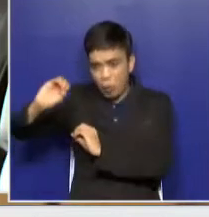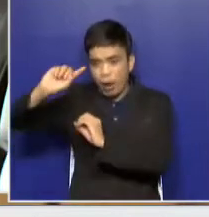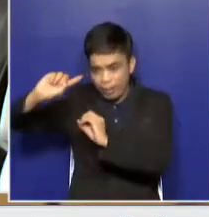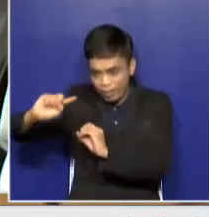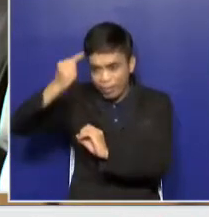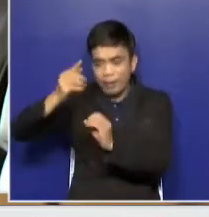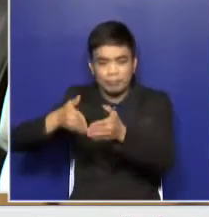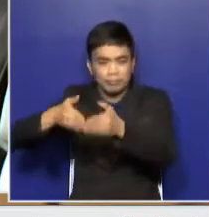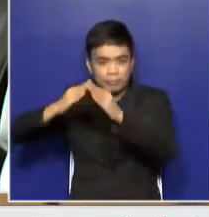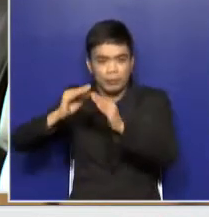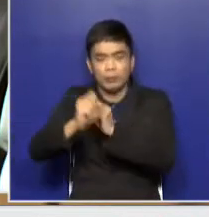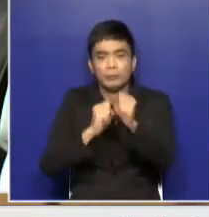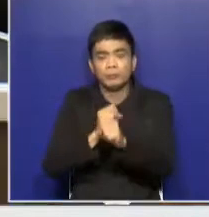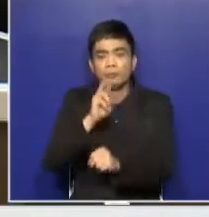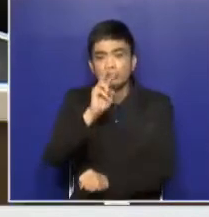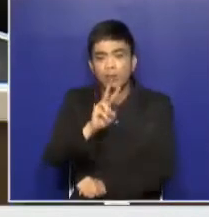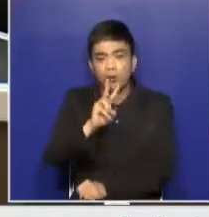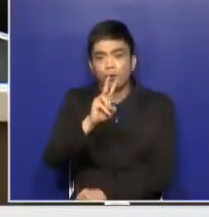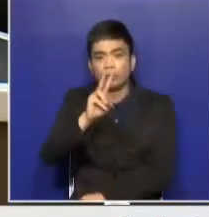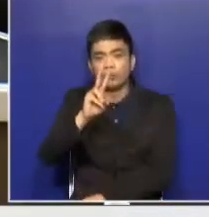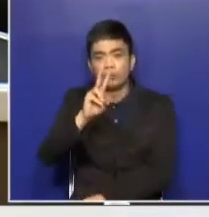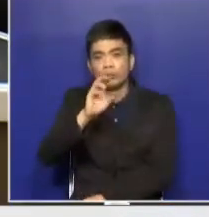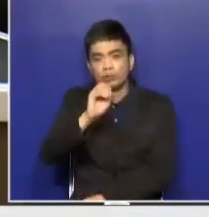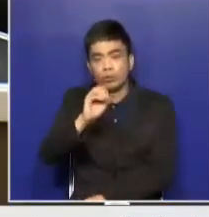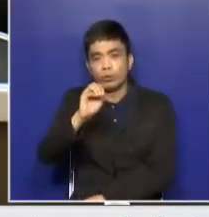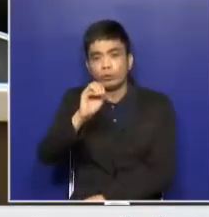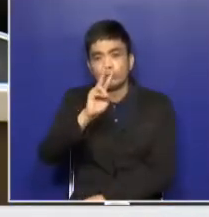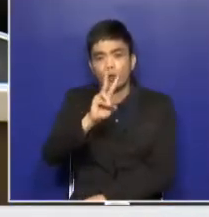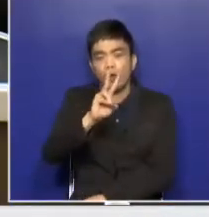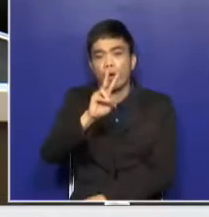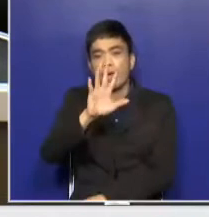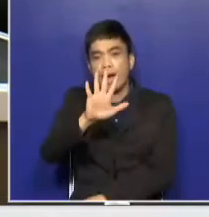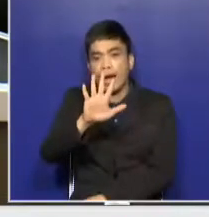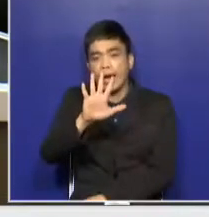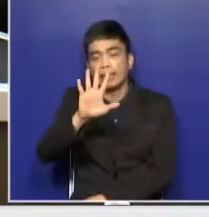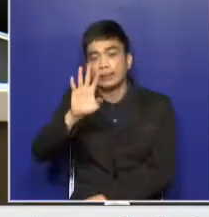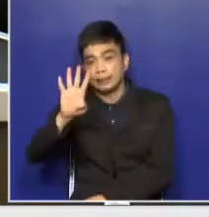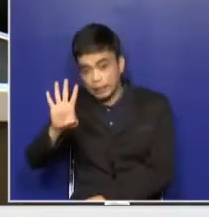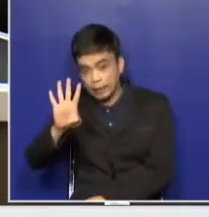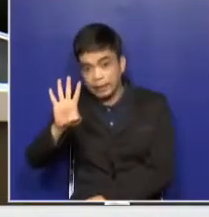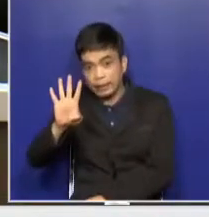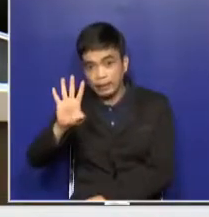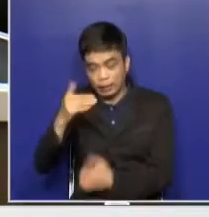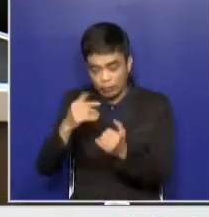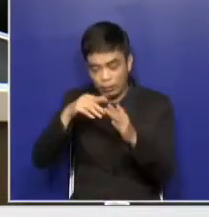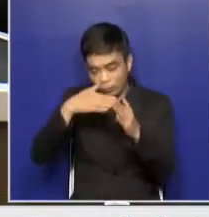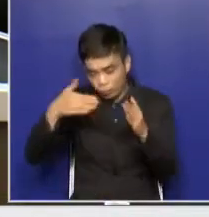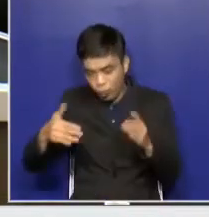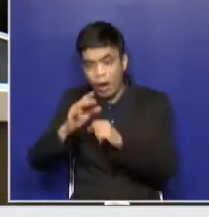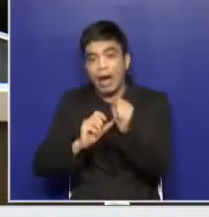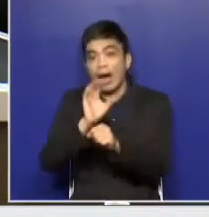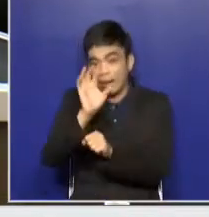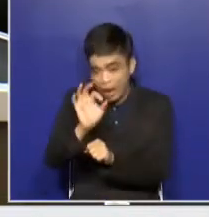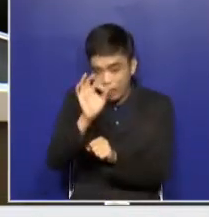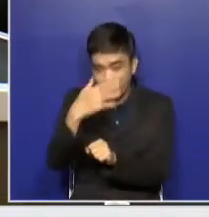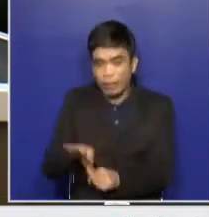านมาจนถึงปัจจุบันนี้9ปีแล้วครับผมอยากจะถามว่ากสทช.นะครับเคยออกใบอนุญาตให้วิทยุก